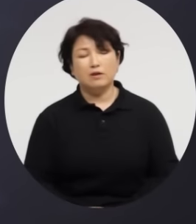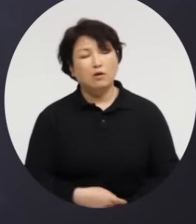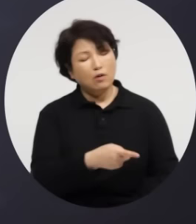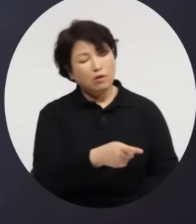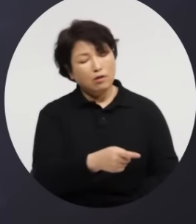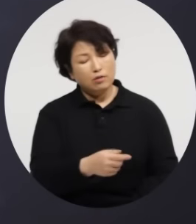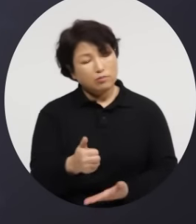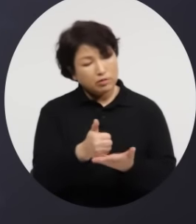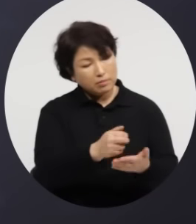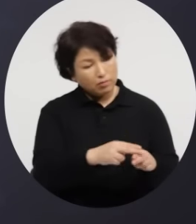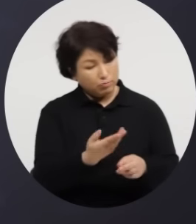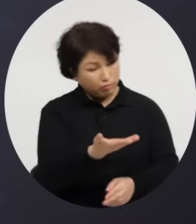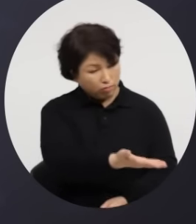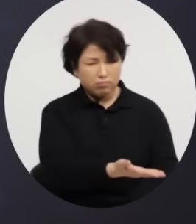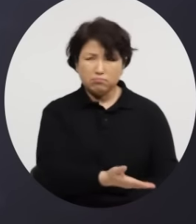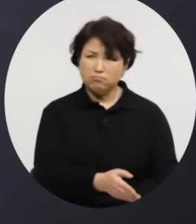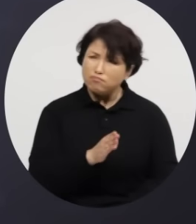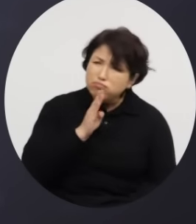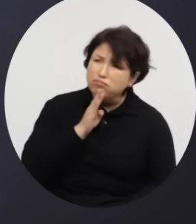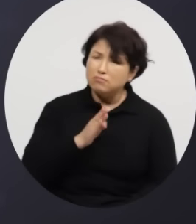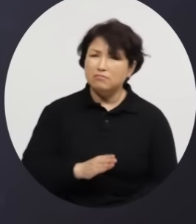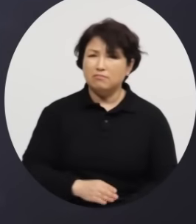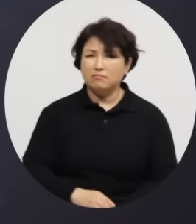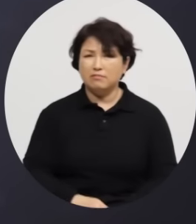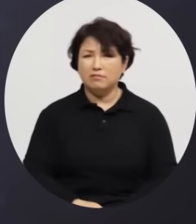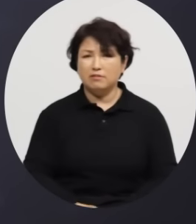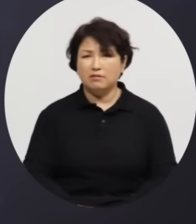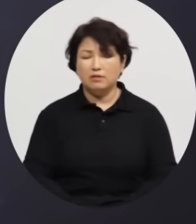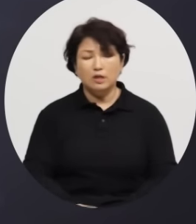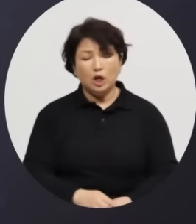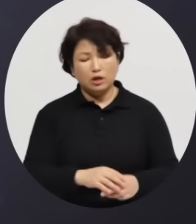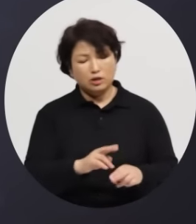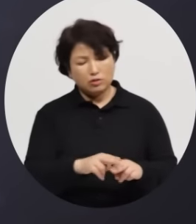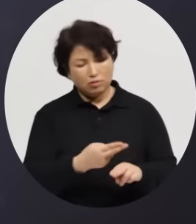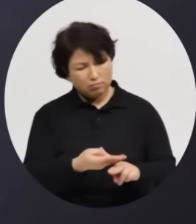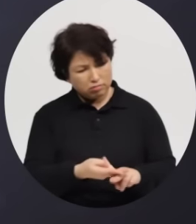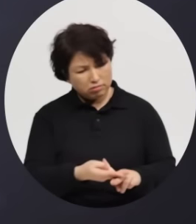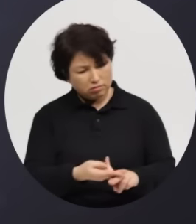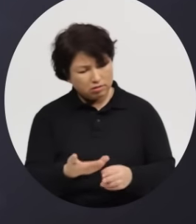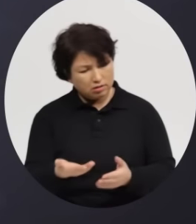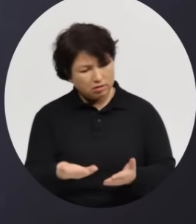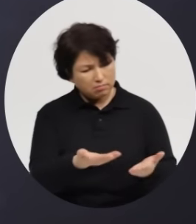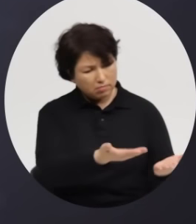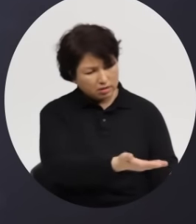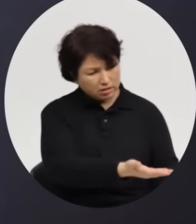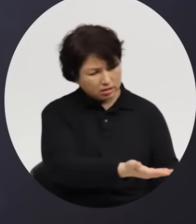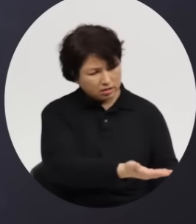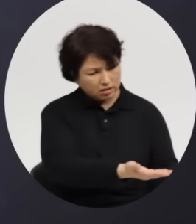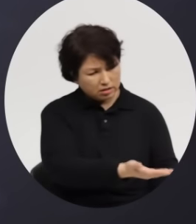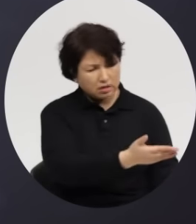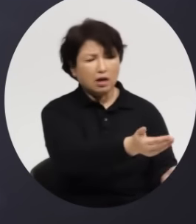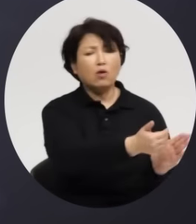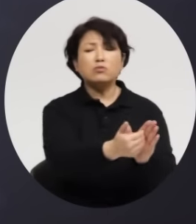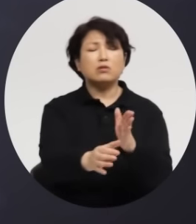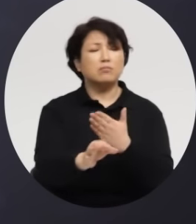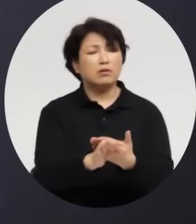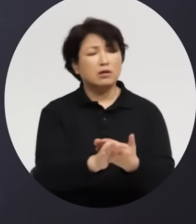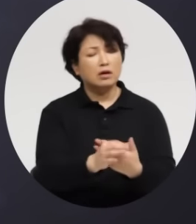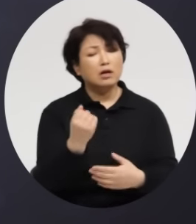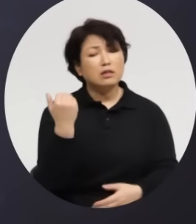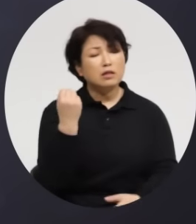그럼 올 때 선물도 가져옵니까? 오지! 그러는 거. 그럼 선물 당시 안 받으면 그 선물 누구 거요? 아,